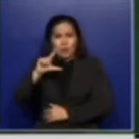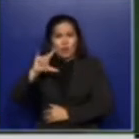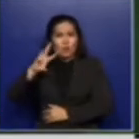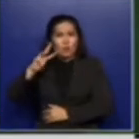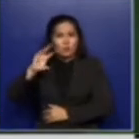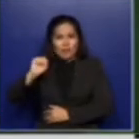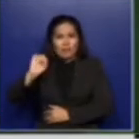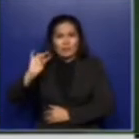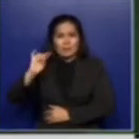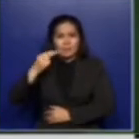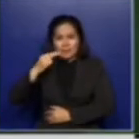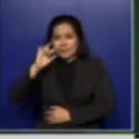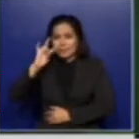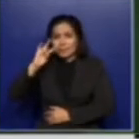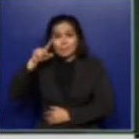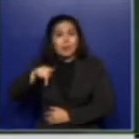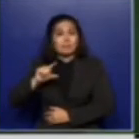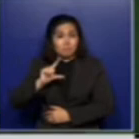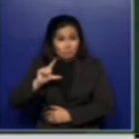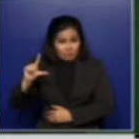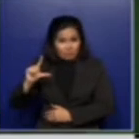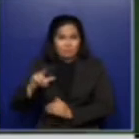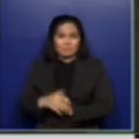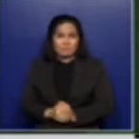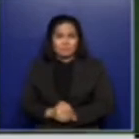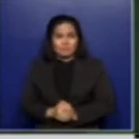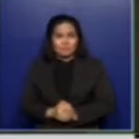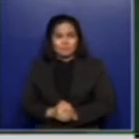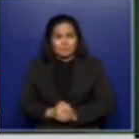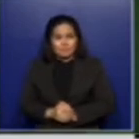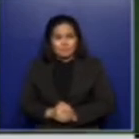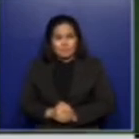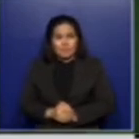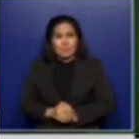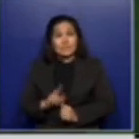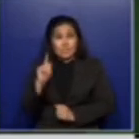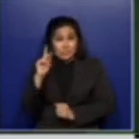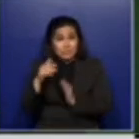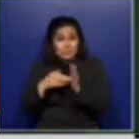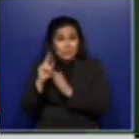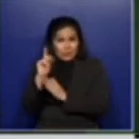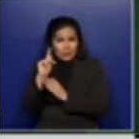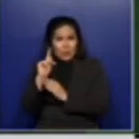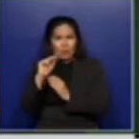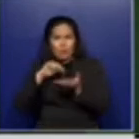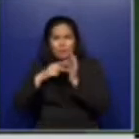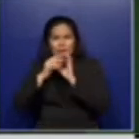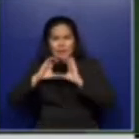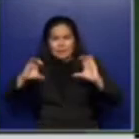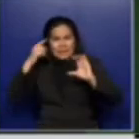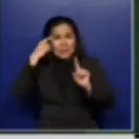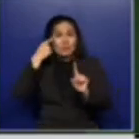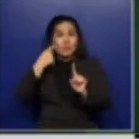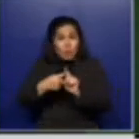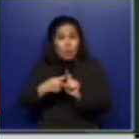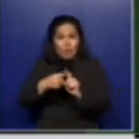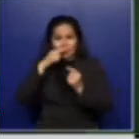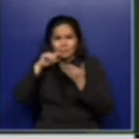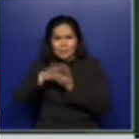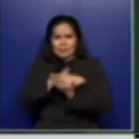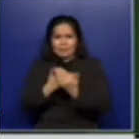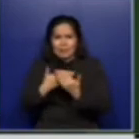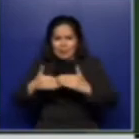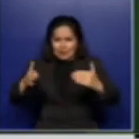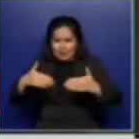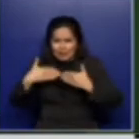2,677,000 ล้านบาทซึ่งรัฐบาลคิดบวกมากนะครับที่คิดว่าจะมีรายได้ถึง 2.6 ล้านล้านบ